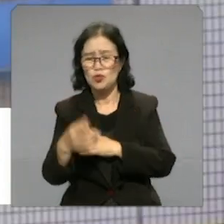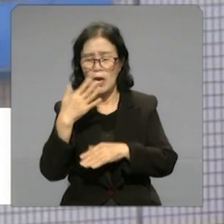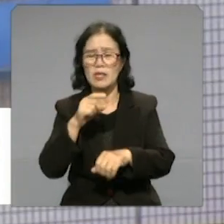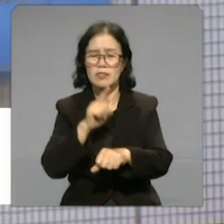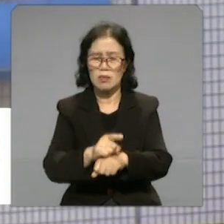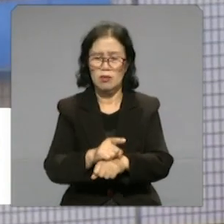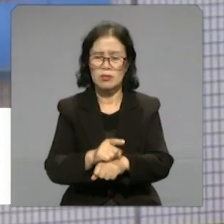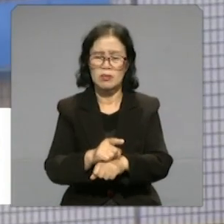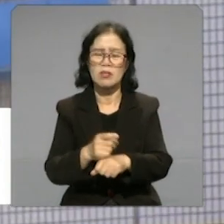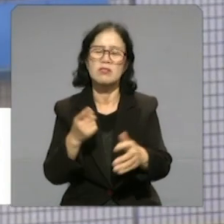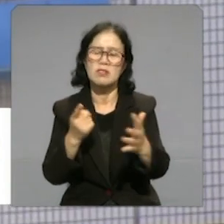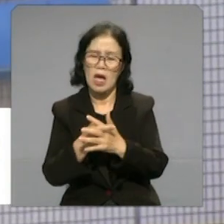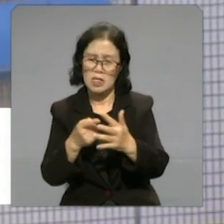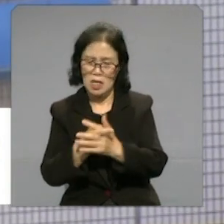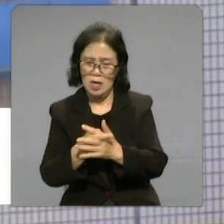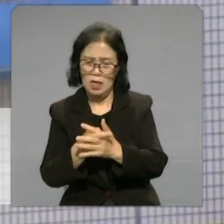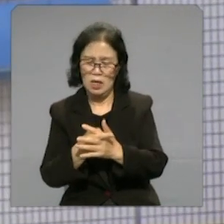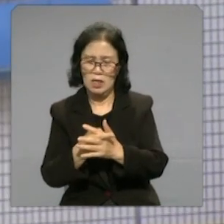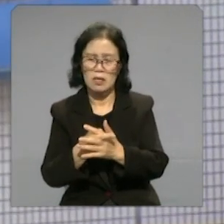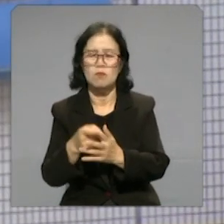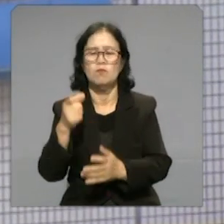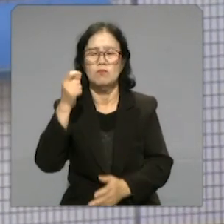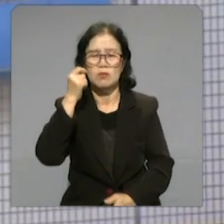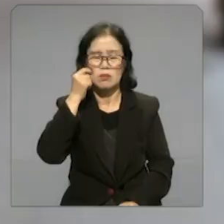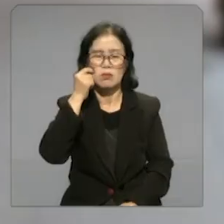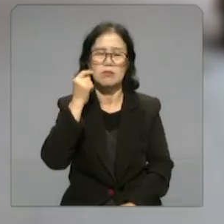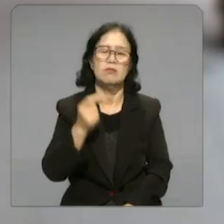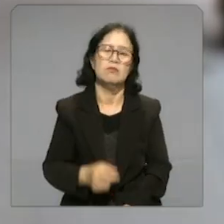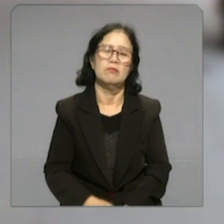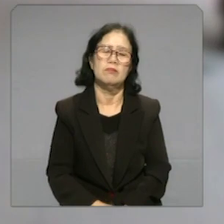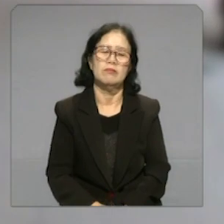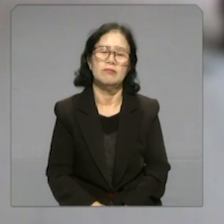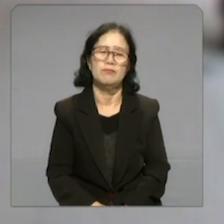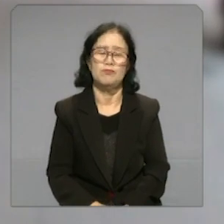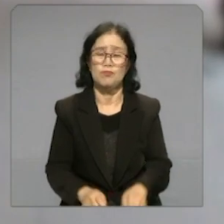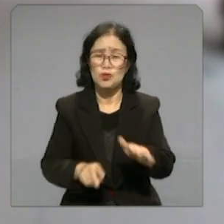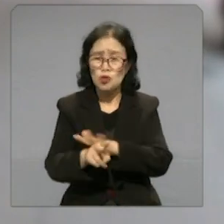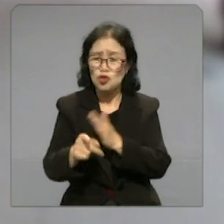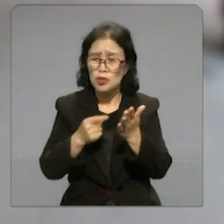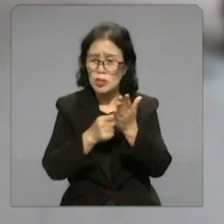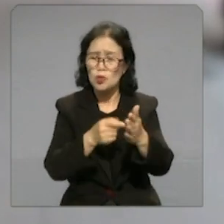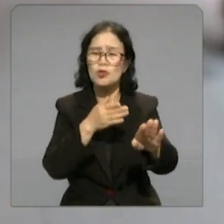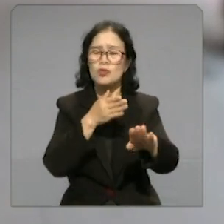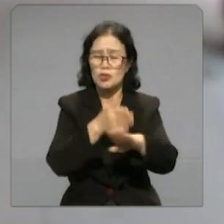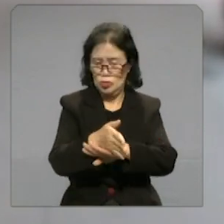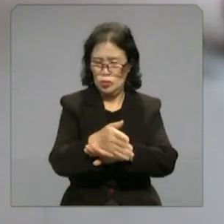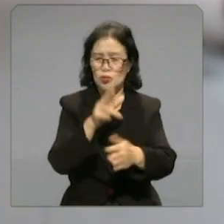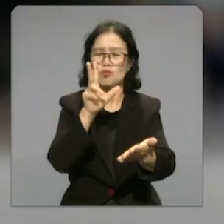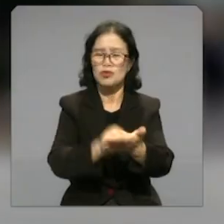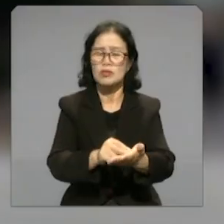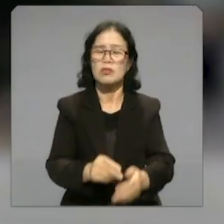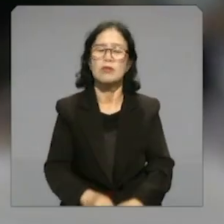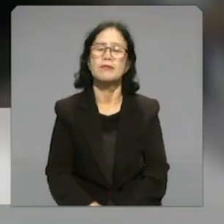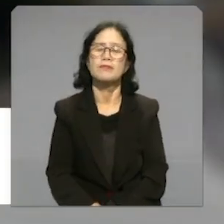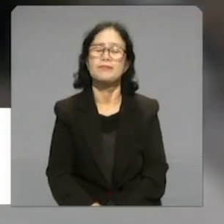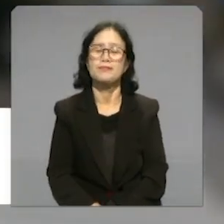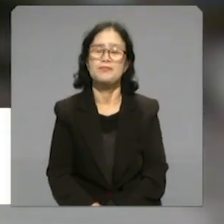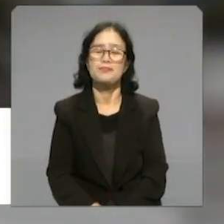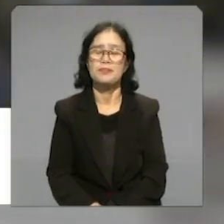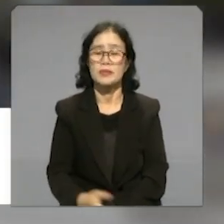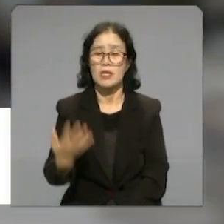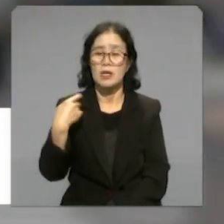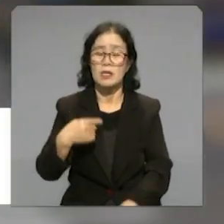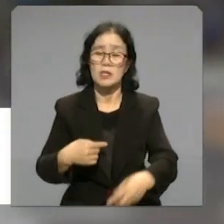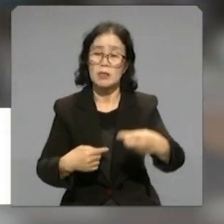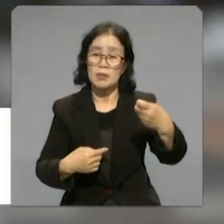충분히 예상했어야 했는데 그러지 못했다는 겁니다. 도주 신고를 늦게 한 것도 문제입니다. 지난